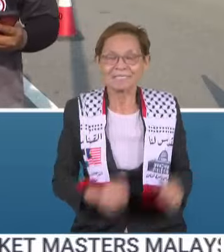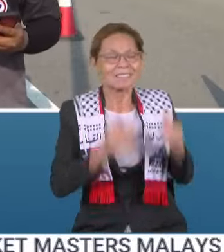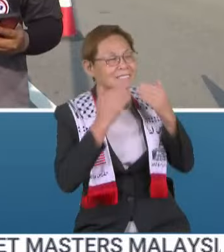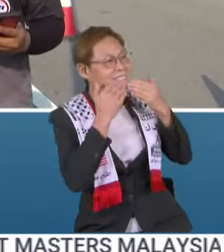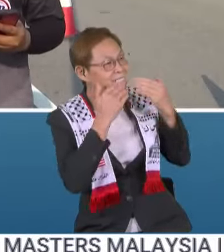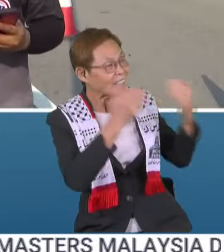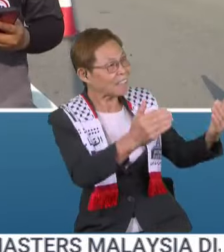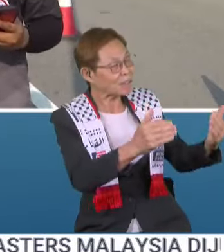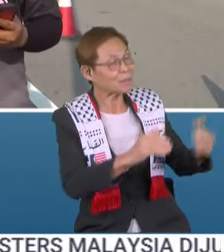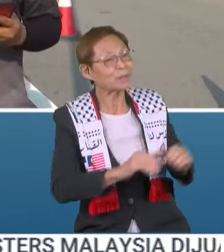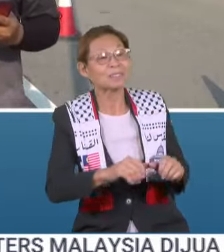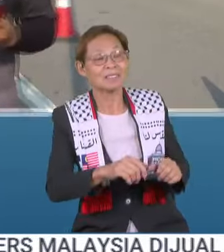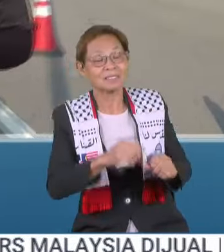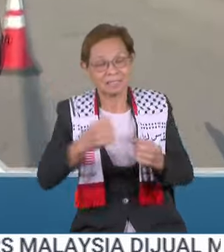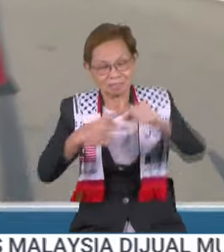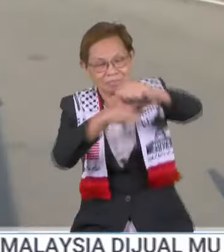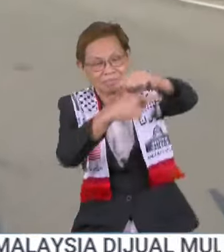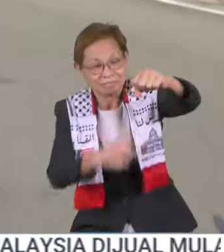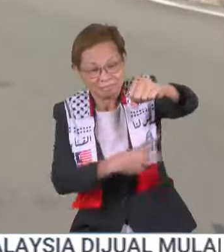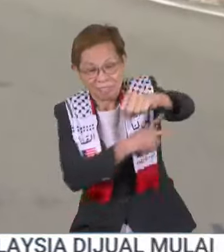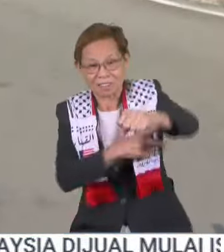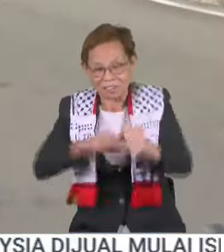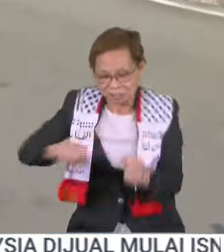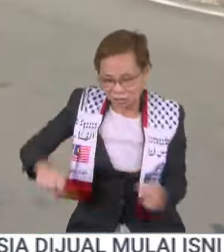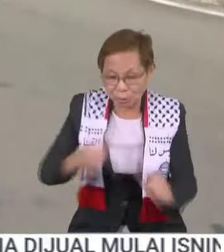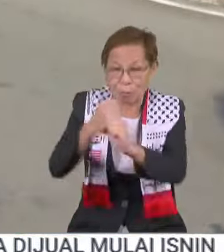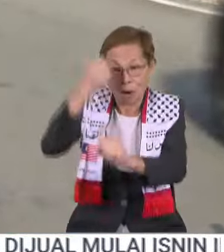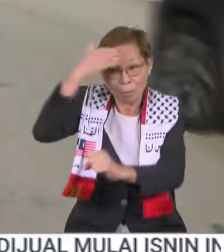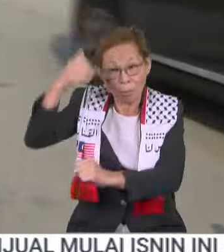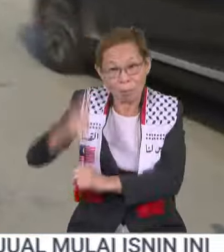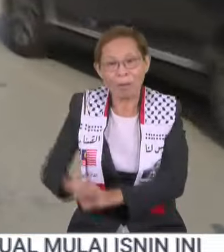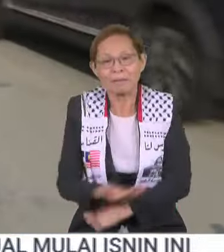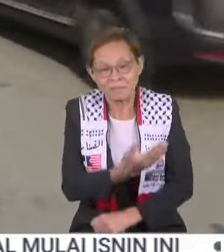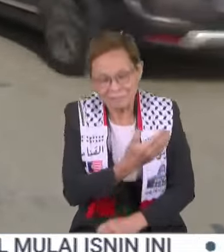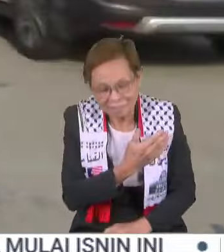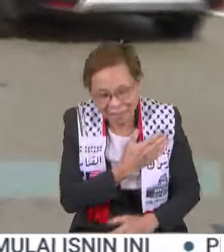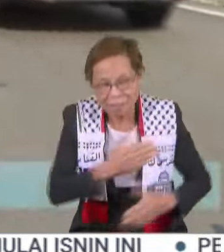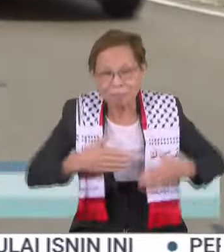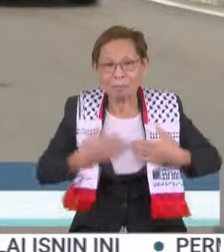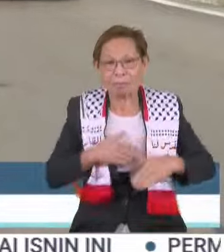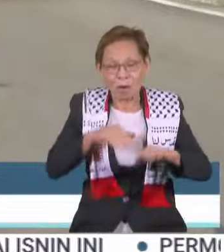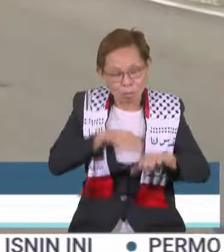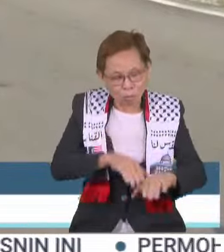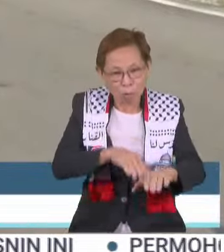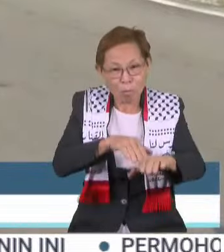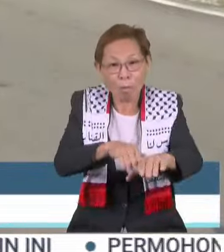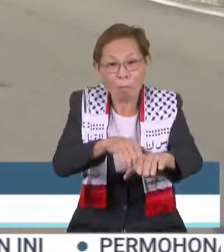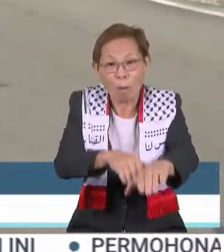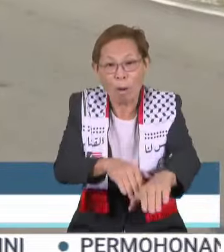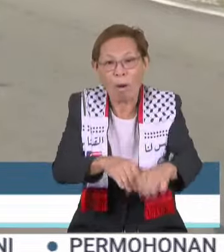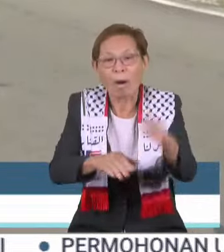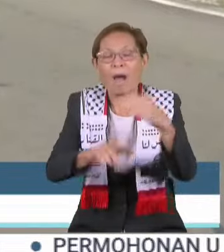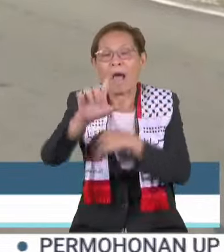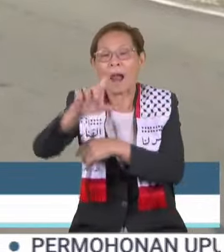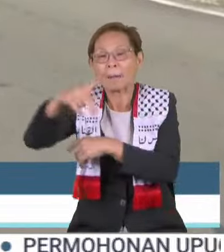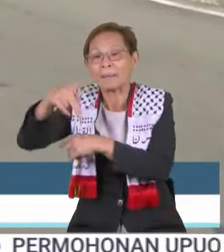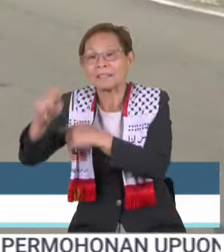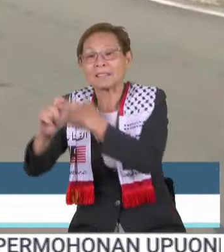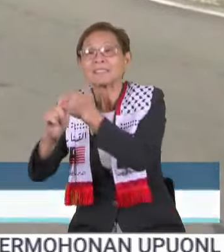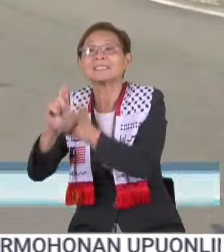Terima kasih Damira yang berada di Jejantas Sungai Buloh. Assalamualaikum dan salam sejahtera. Saudara, aliran trafik di lebuh raya Pantai Timur